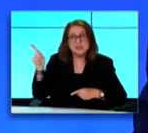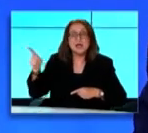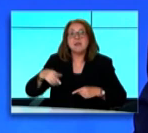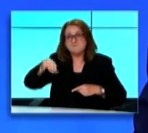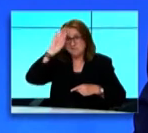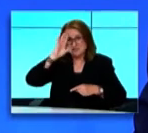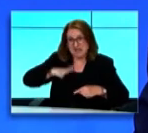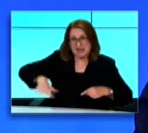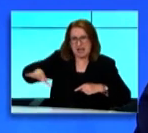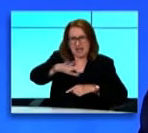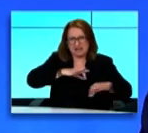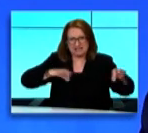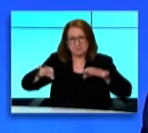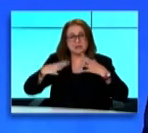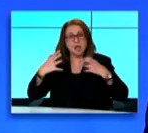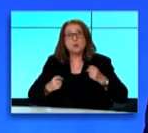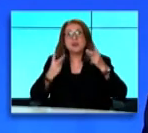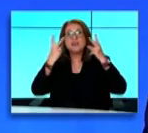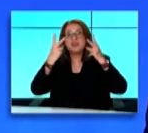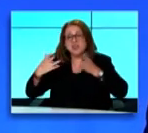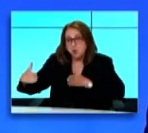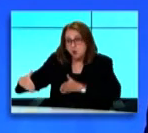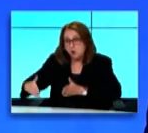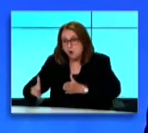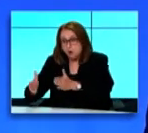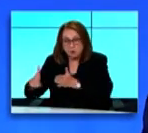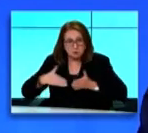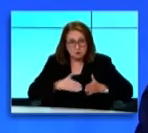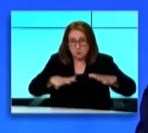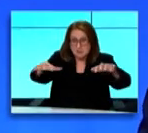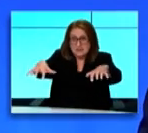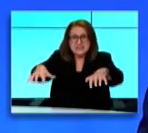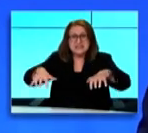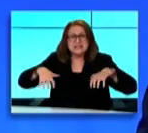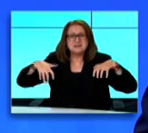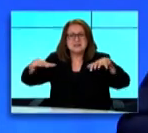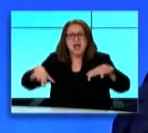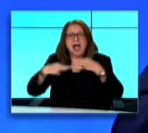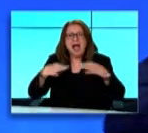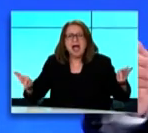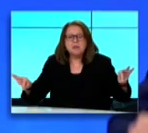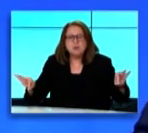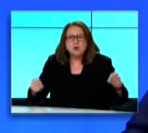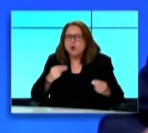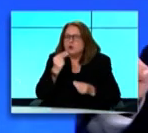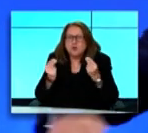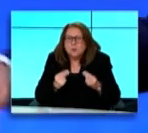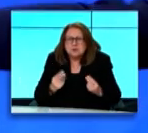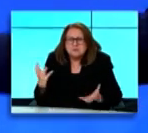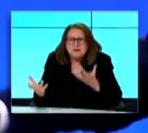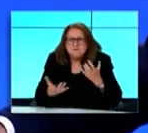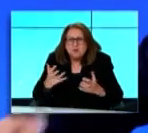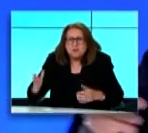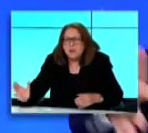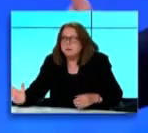ζώνες. Η φωτιά πέρασε από πάνω τους χωρίς καν να καταλάβει τίποτα. Όπως πέρασε πάνω